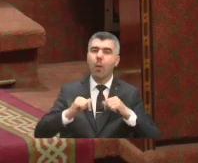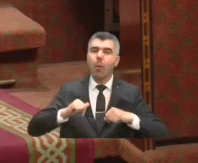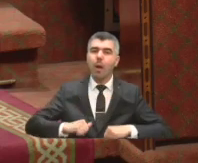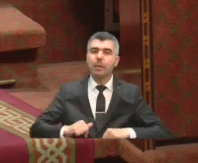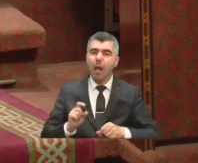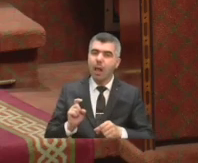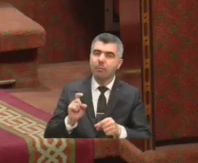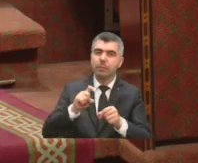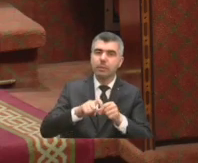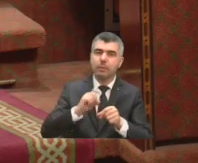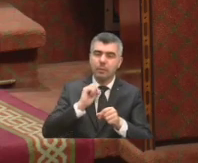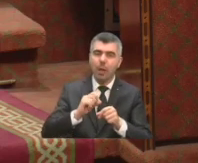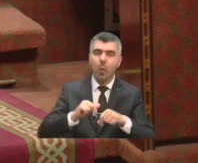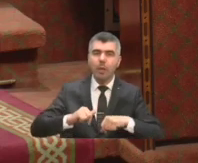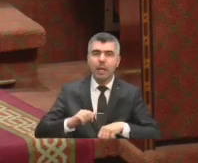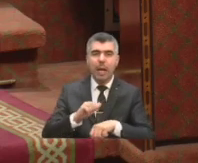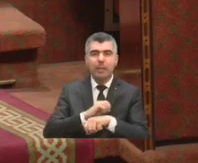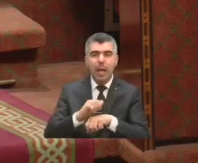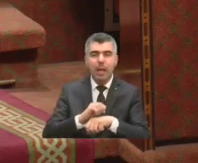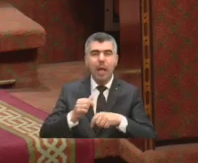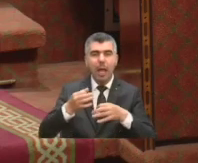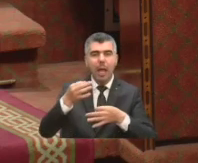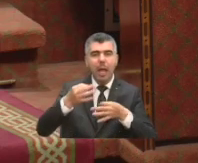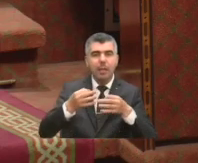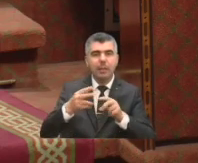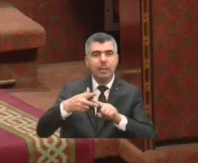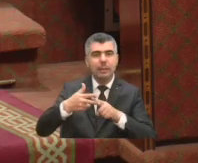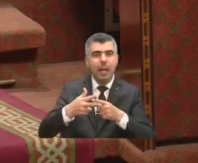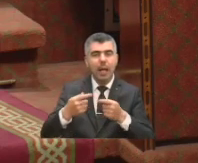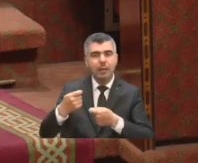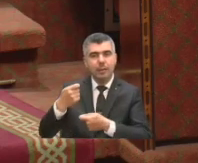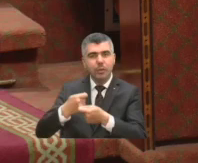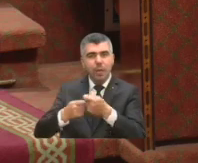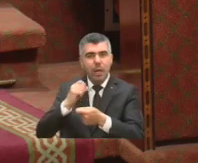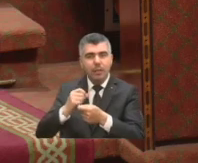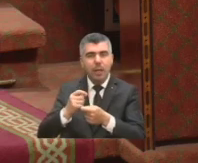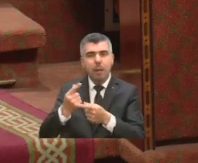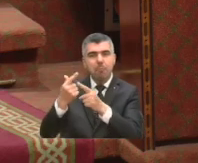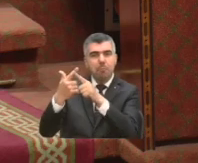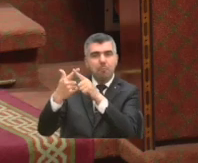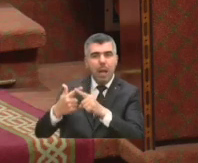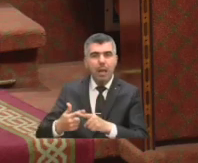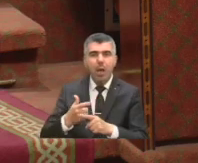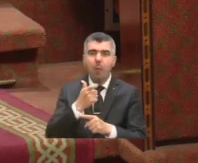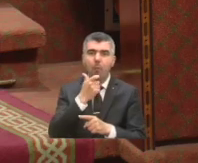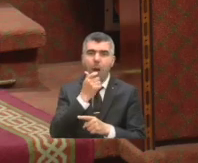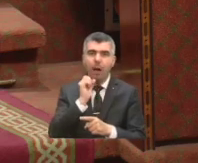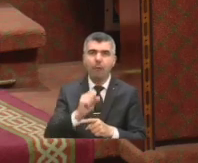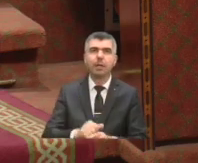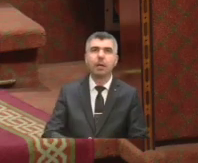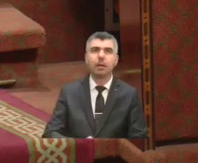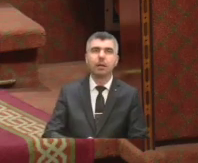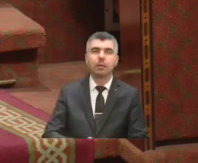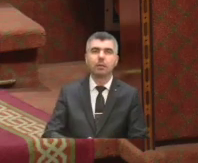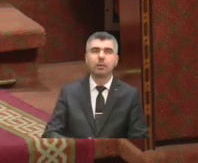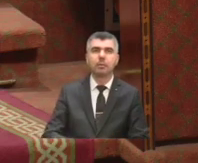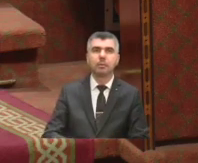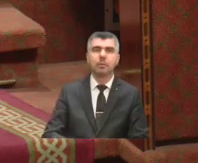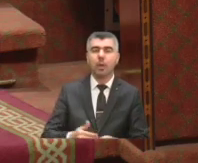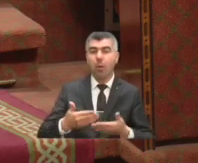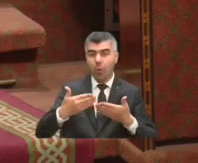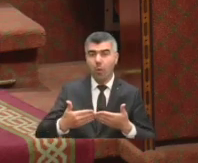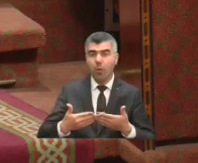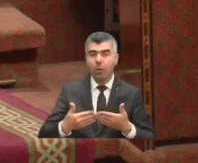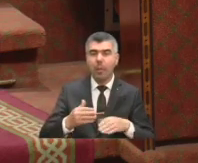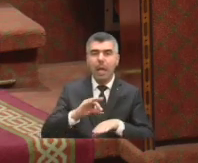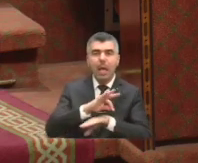في هذا الورش كوزارة الداخلية والعدل والصناعة والتجارة الاقتصاد والمالية المحافظة العقارية، واليوم كما قلت لكم